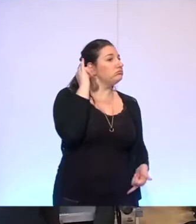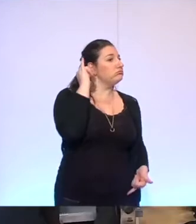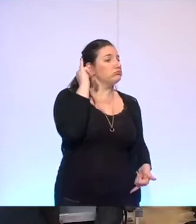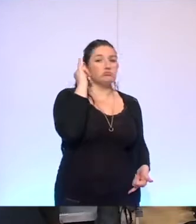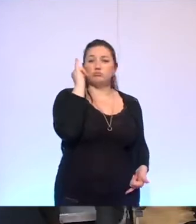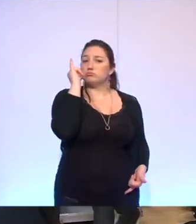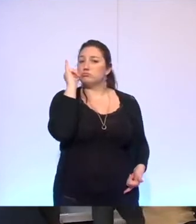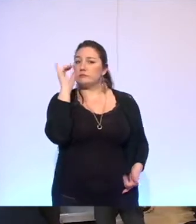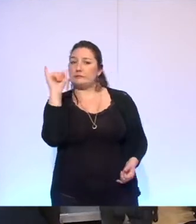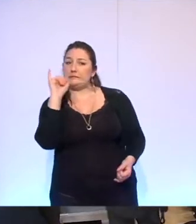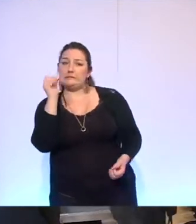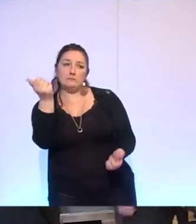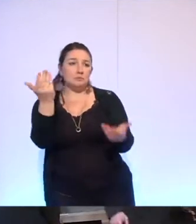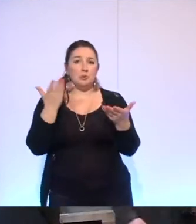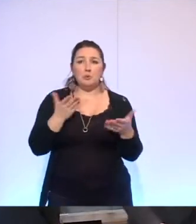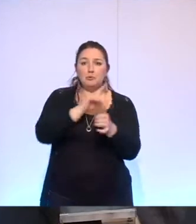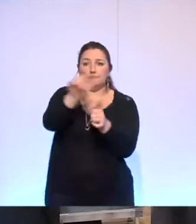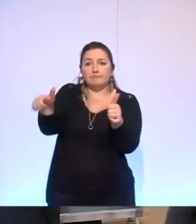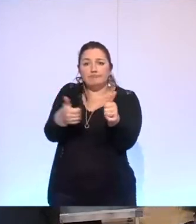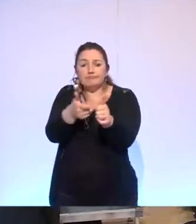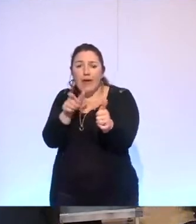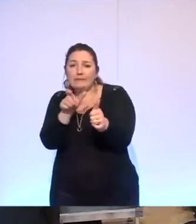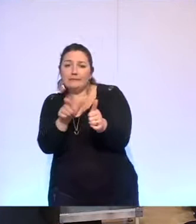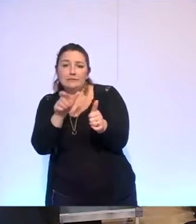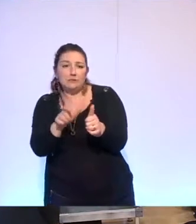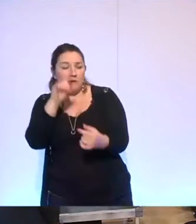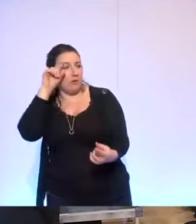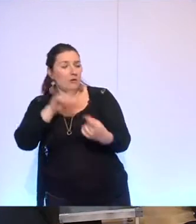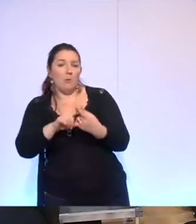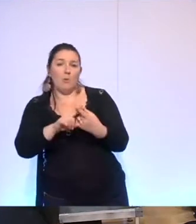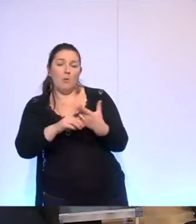qui se propose d'être assesseur pour assister